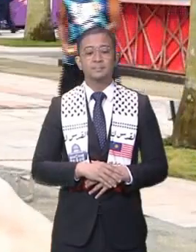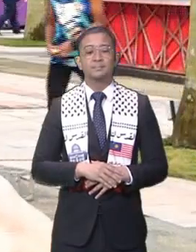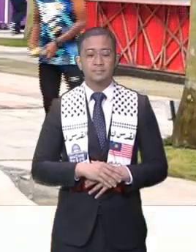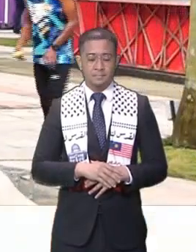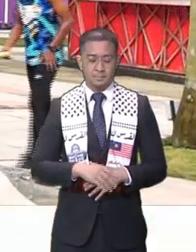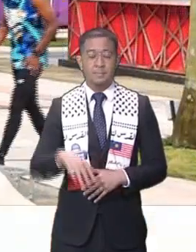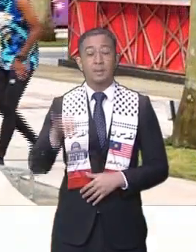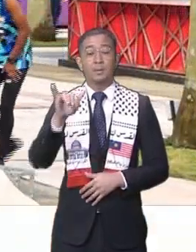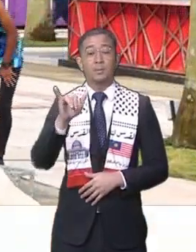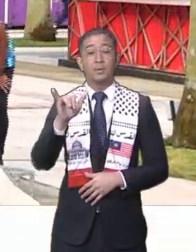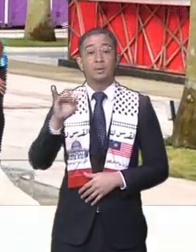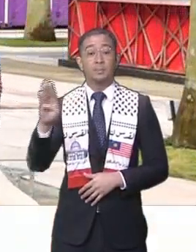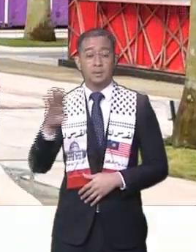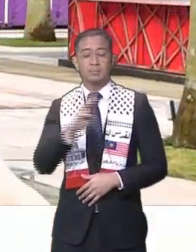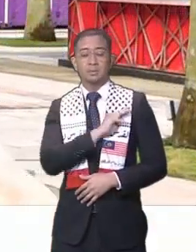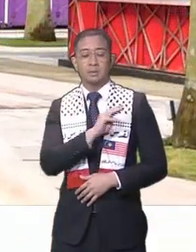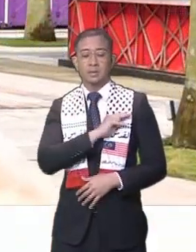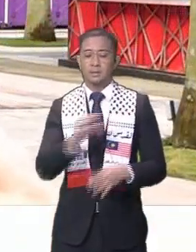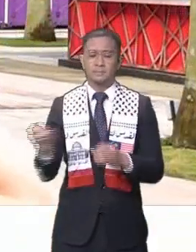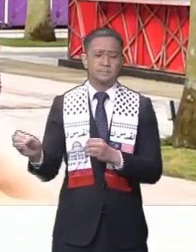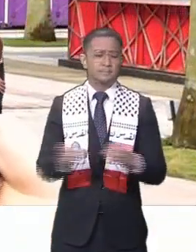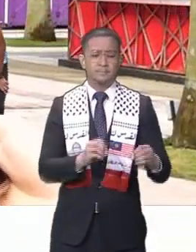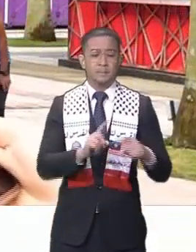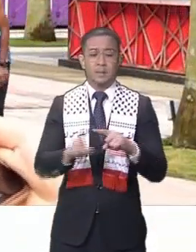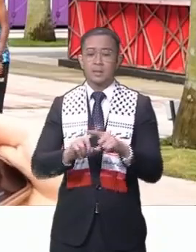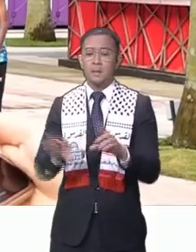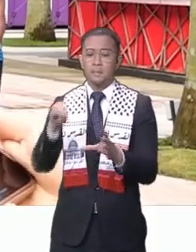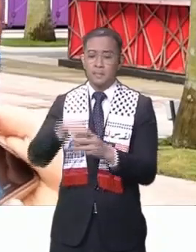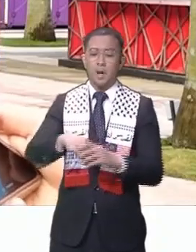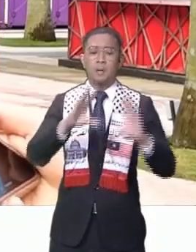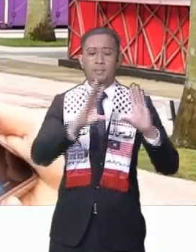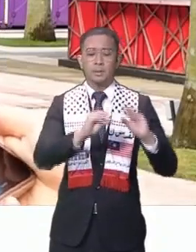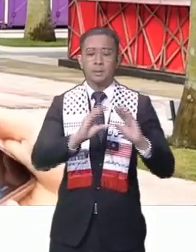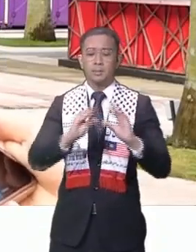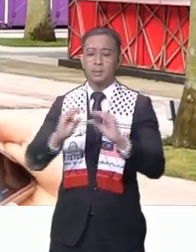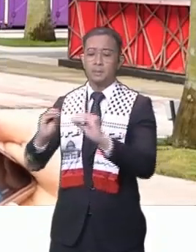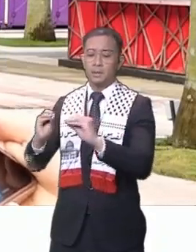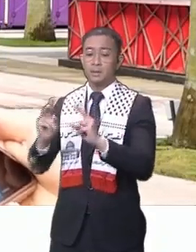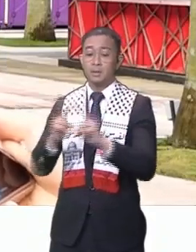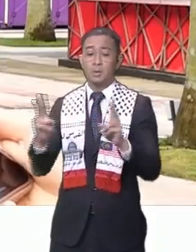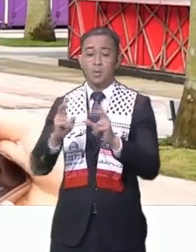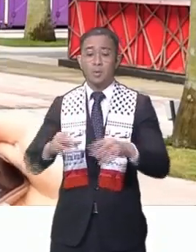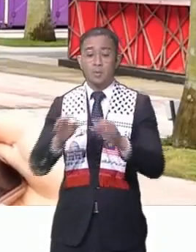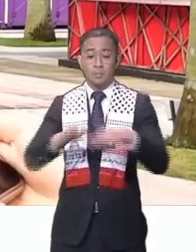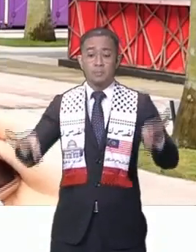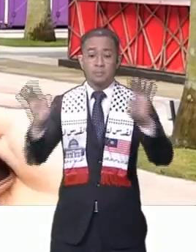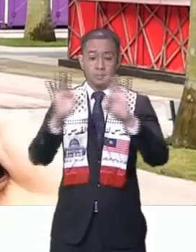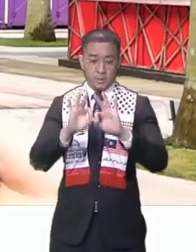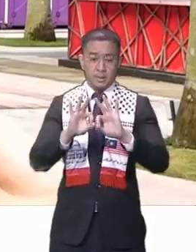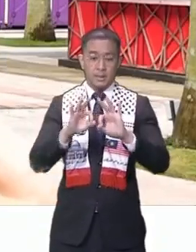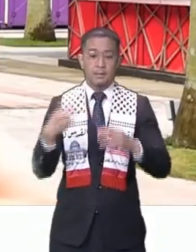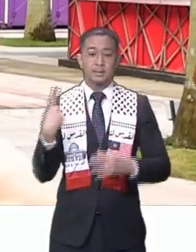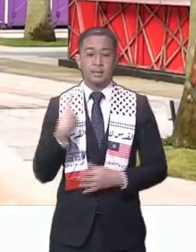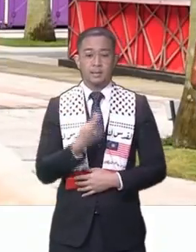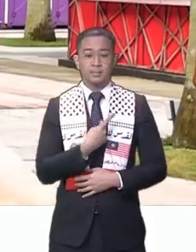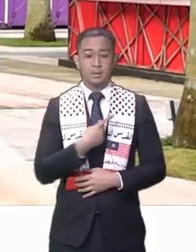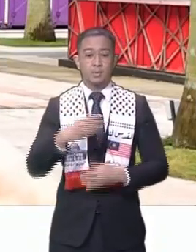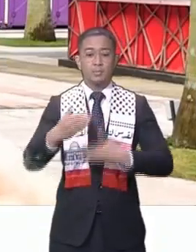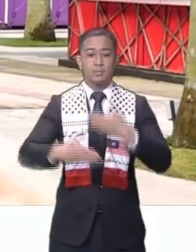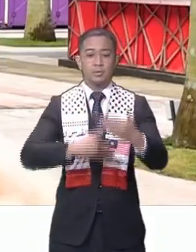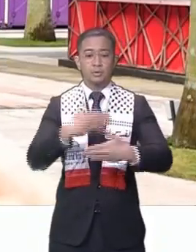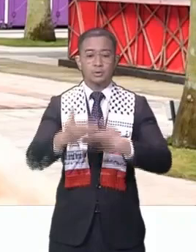yang berhormat menteri telah melaksanakan pelbagai libat urus dengan pihak berpentingan sekarang pihak kami dalam